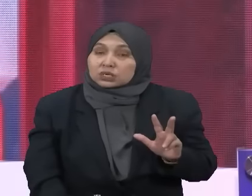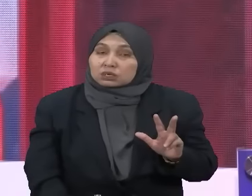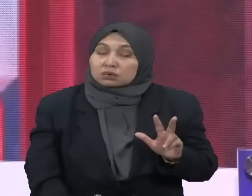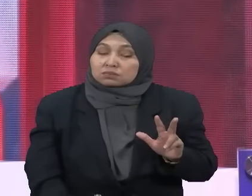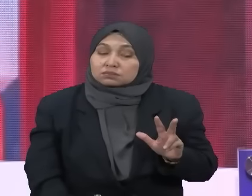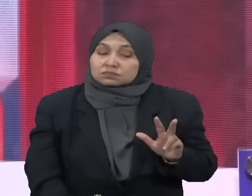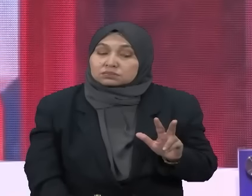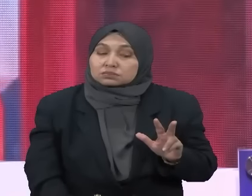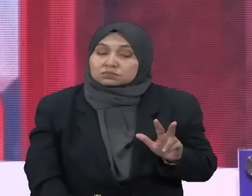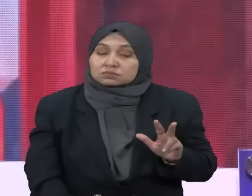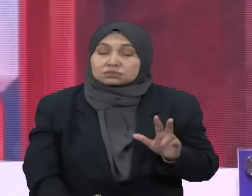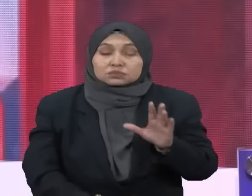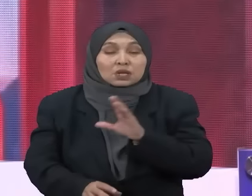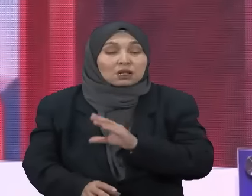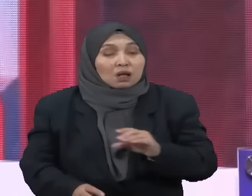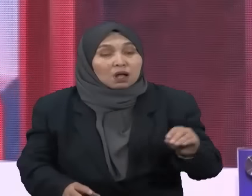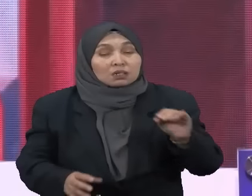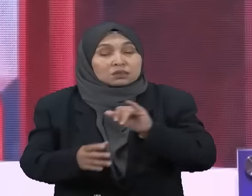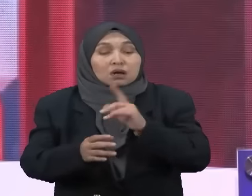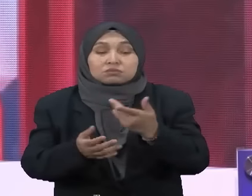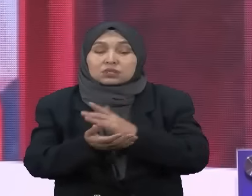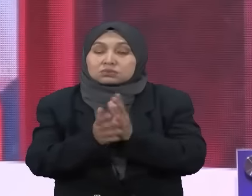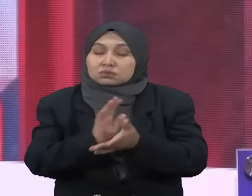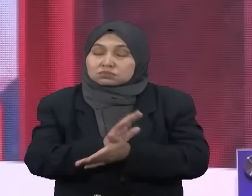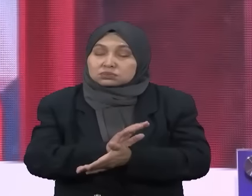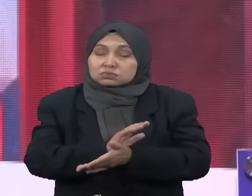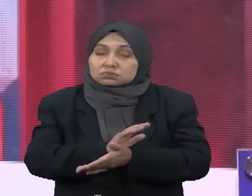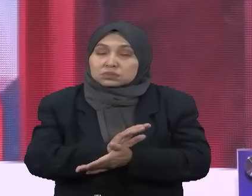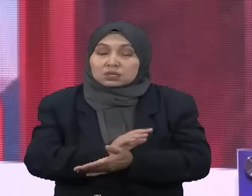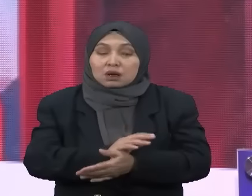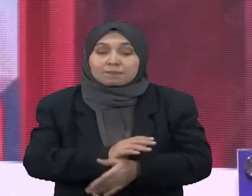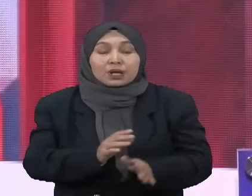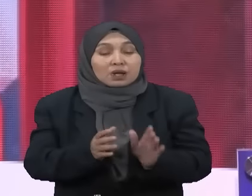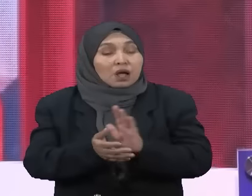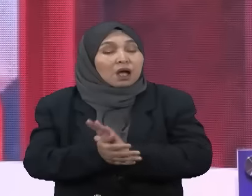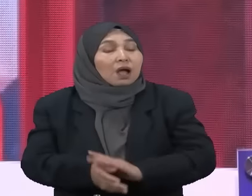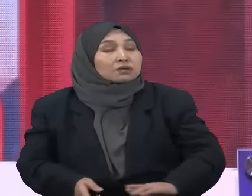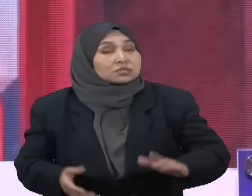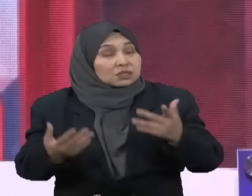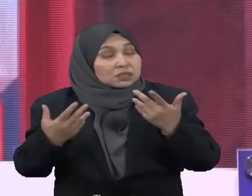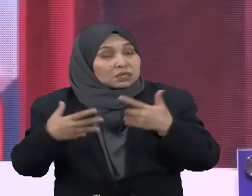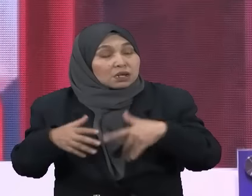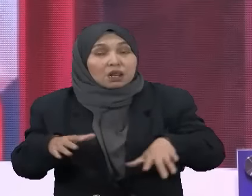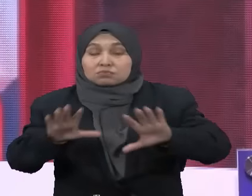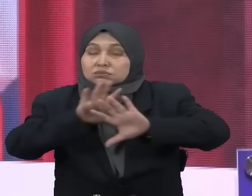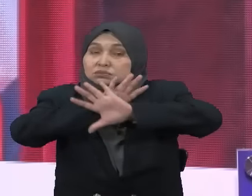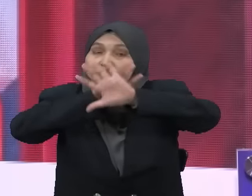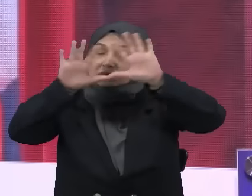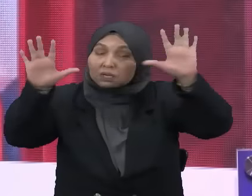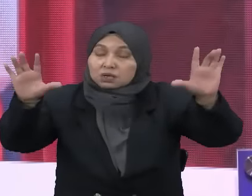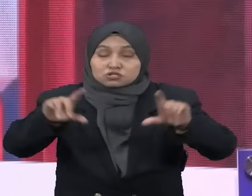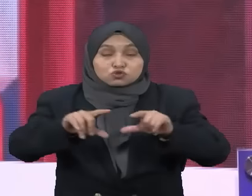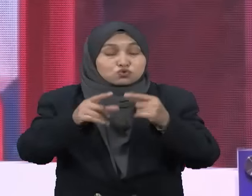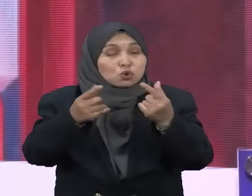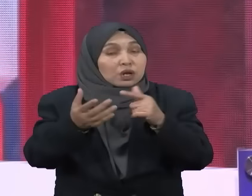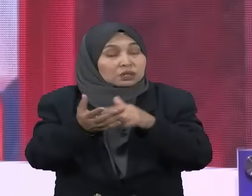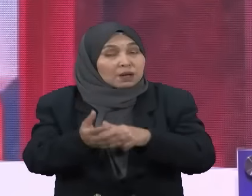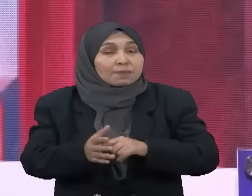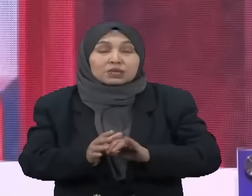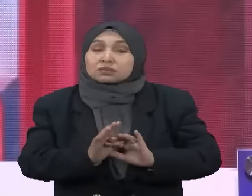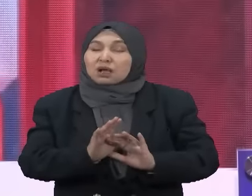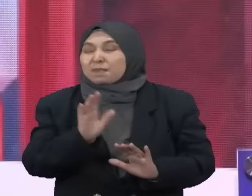ahlah illa ra'atahu kanat minal ghabirin. Maka setelah mana jelas bahawa golongan ini mereka